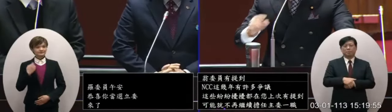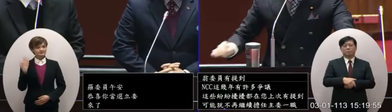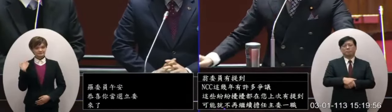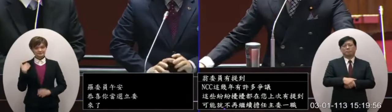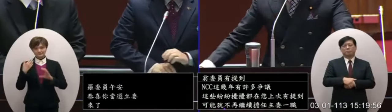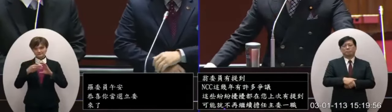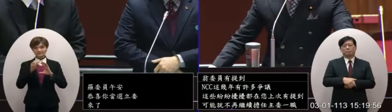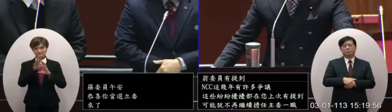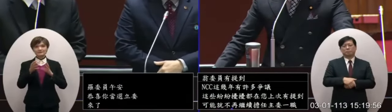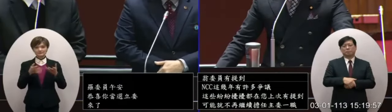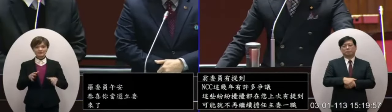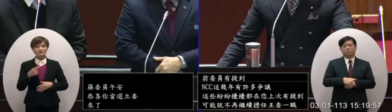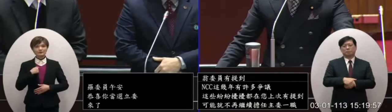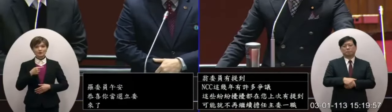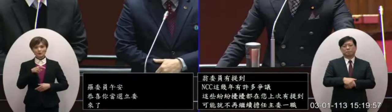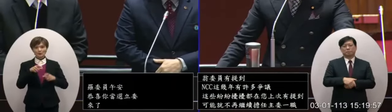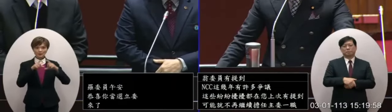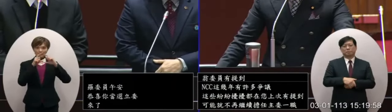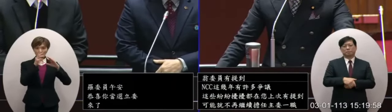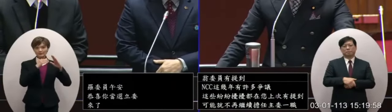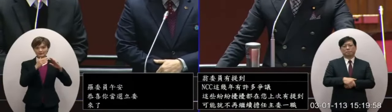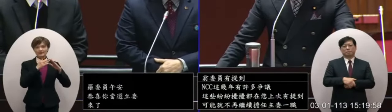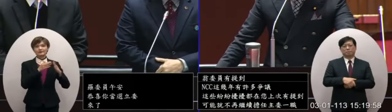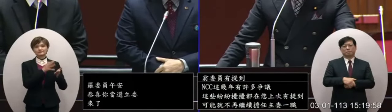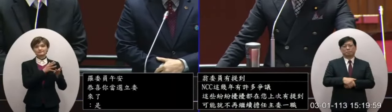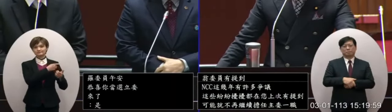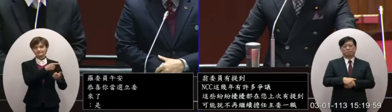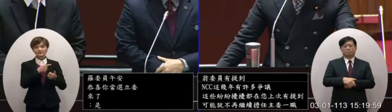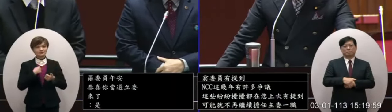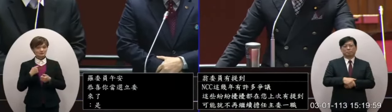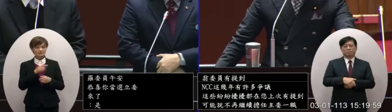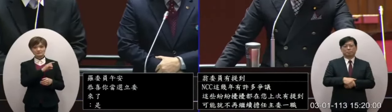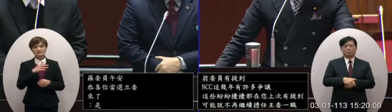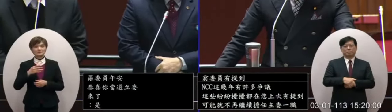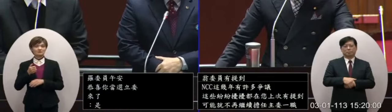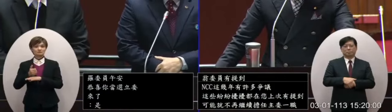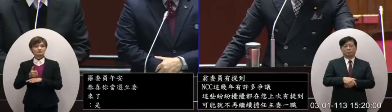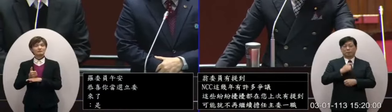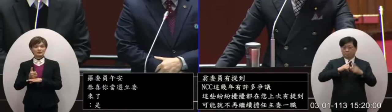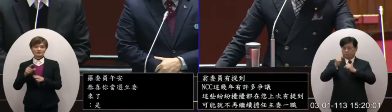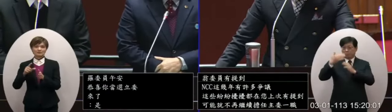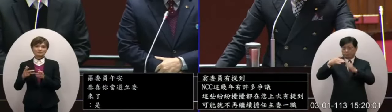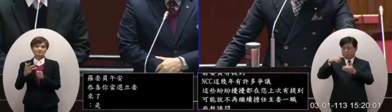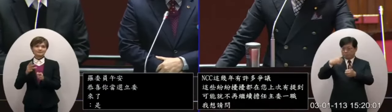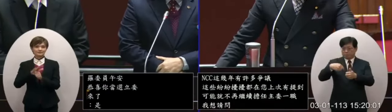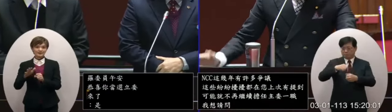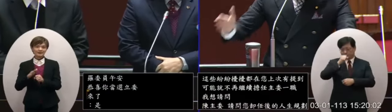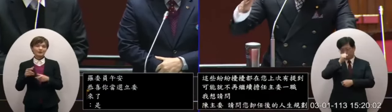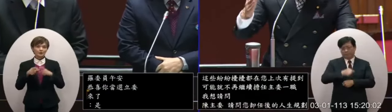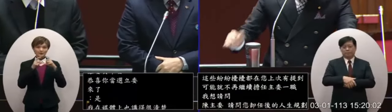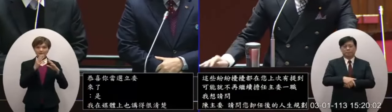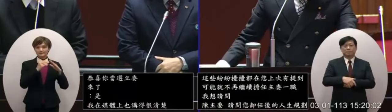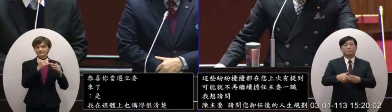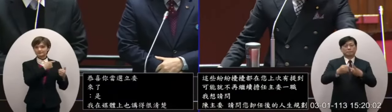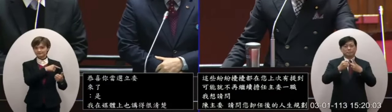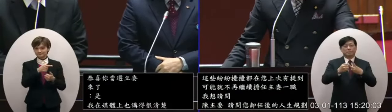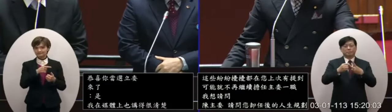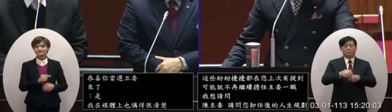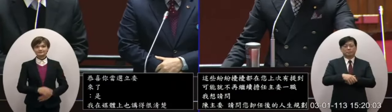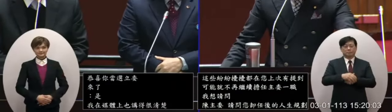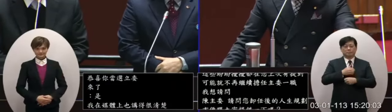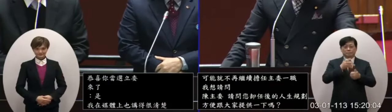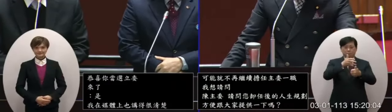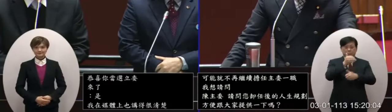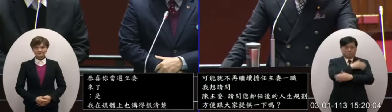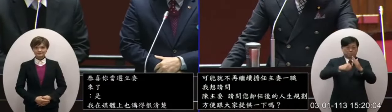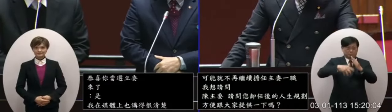得很清楚，我是要回学校去任教，因为我借调时间已经8年了，已经到任了。 好，要回去教书。 对 对, 對。 好的，那另外请问，陈